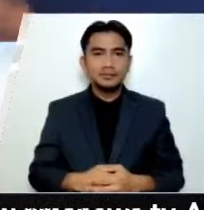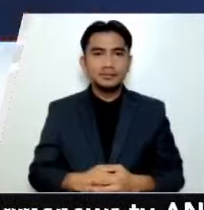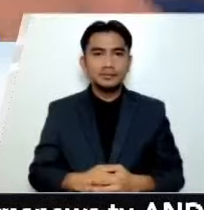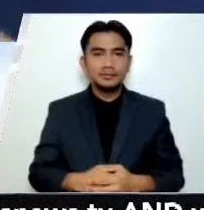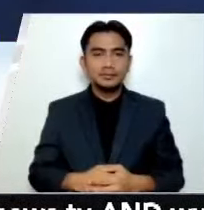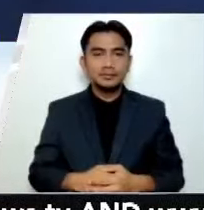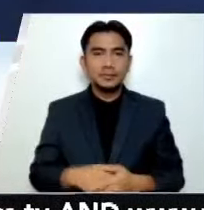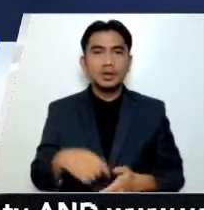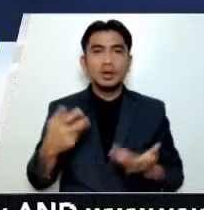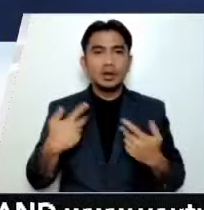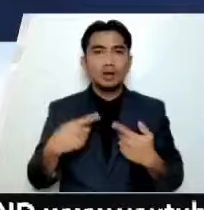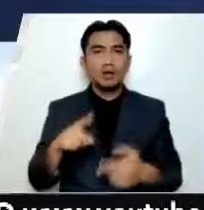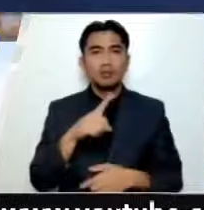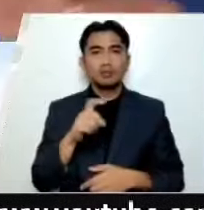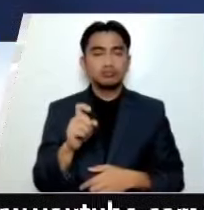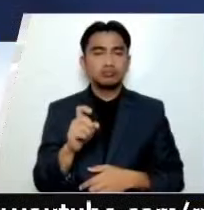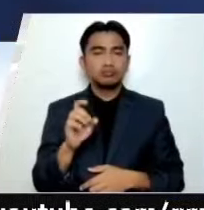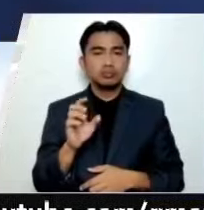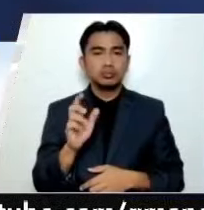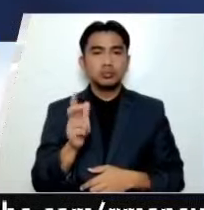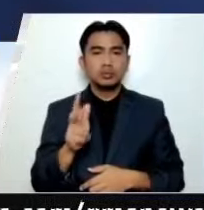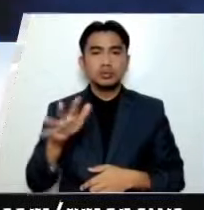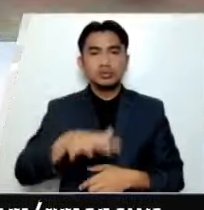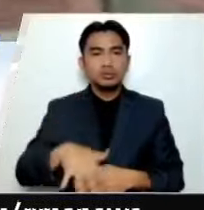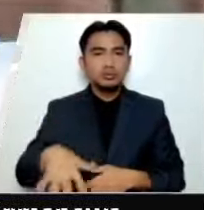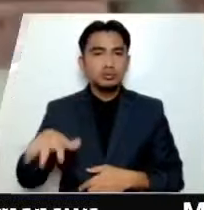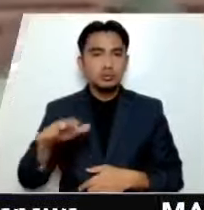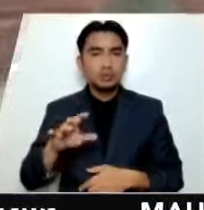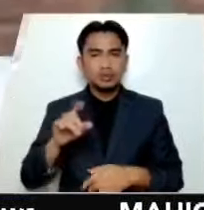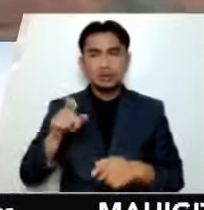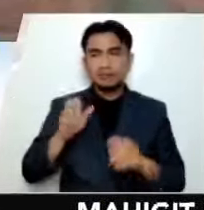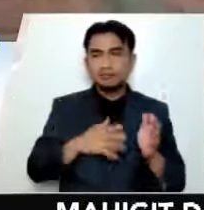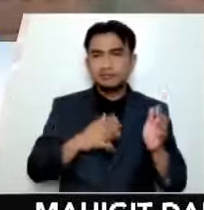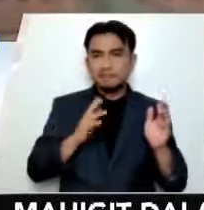130 of them were from one place. Doon tayo pumunta kagad.